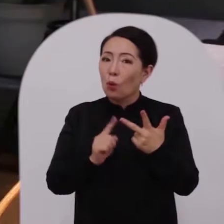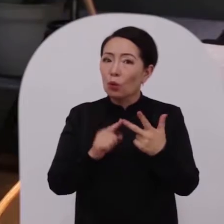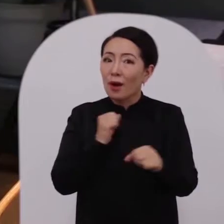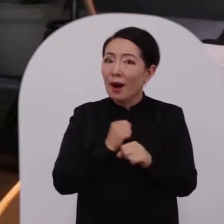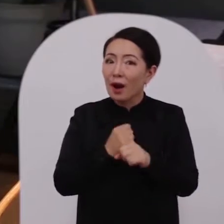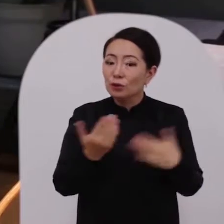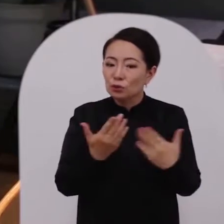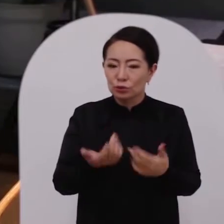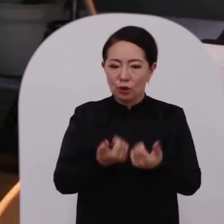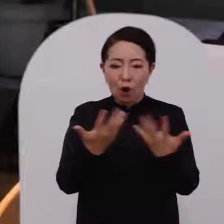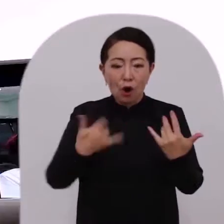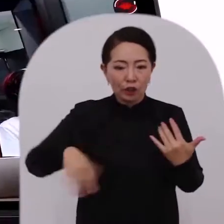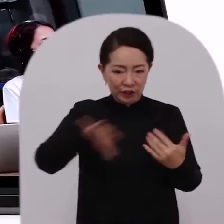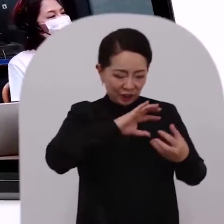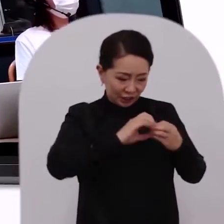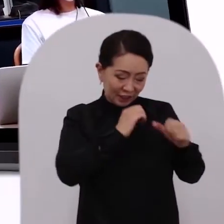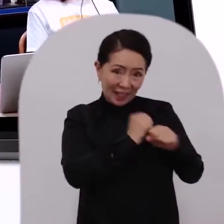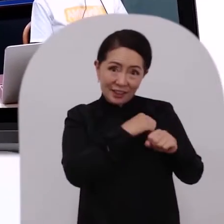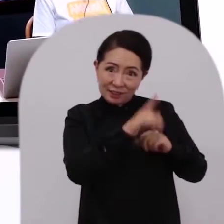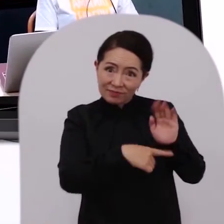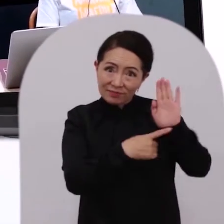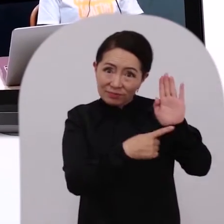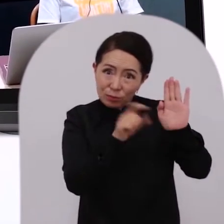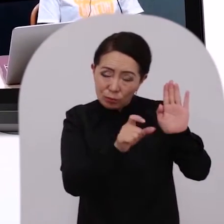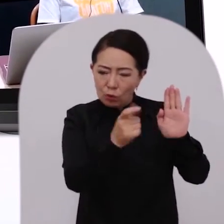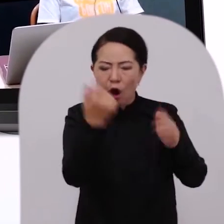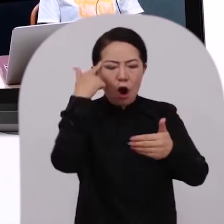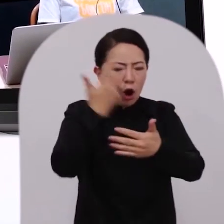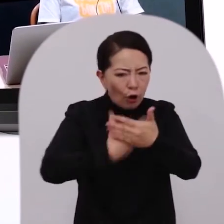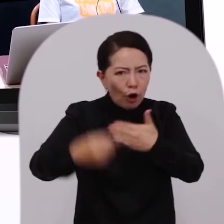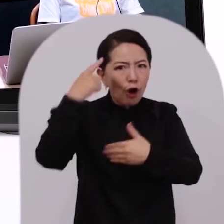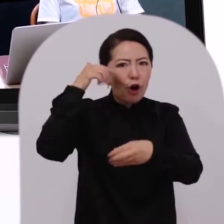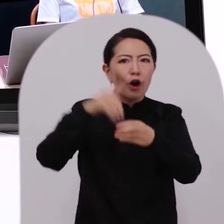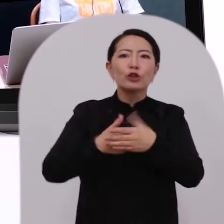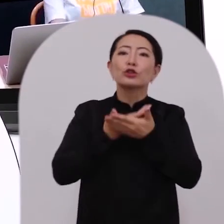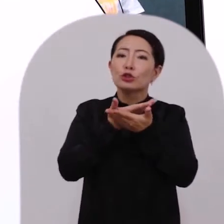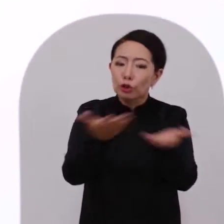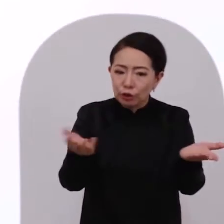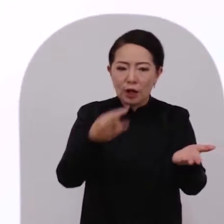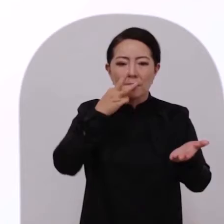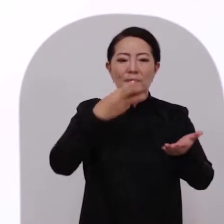3 дахь ажил нь бол эдгээр одоо олон хийж байгаа ажлуудтайгаа хүмүүст одоо ойлголт өгье,